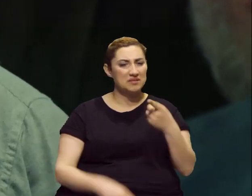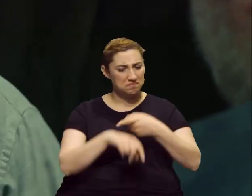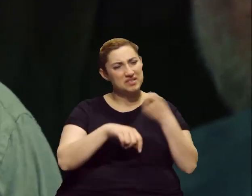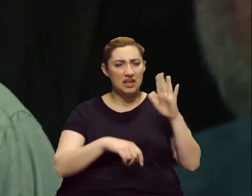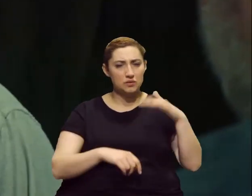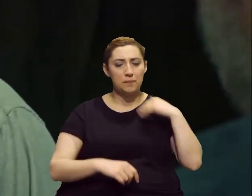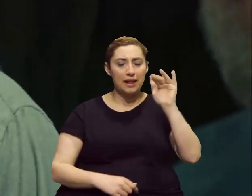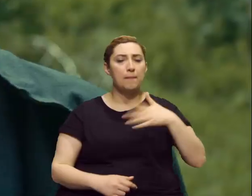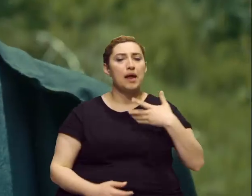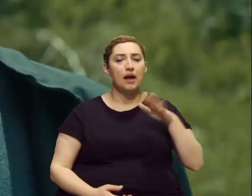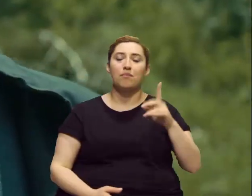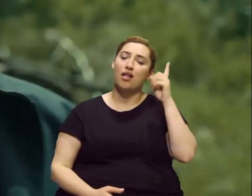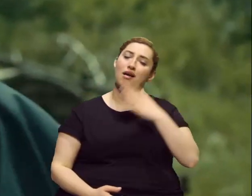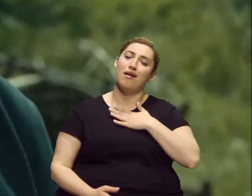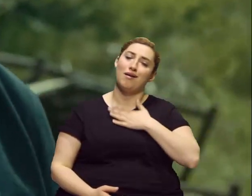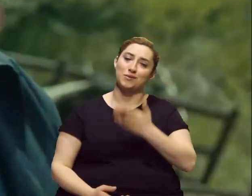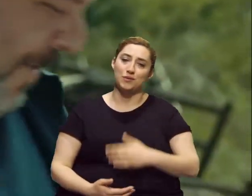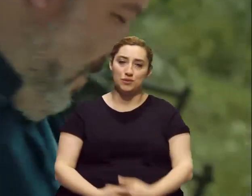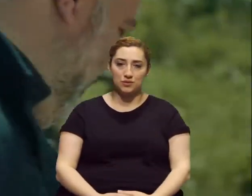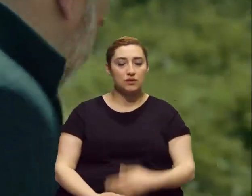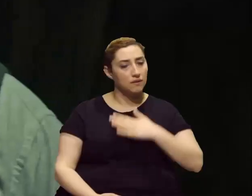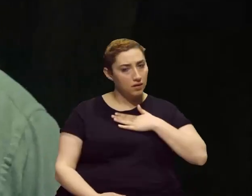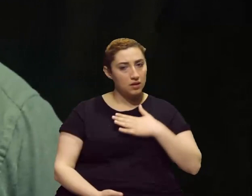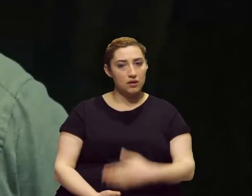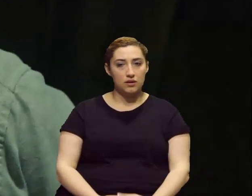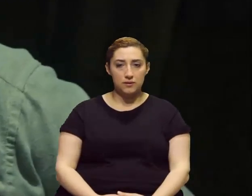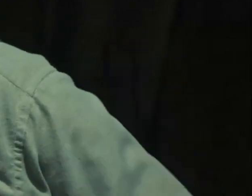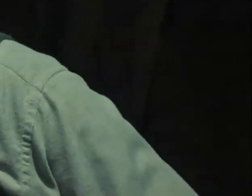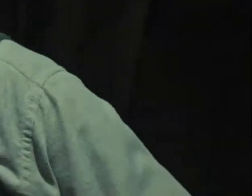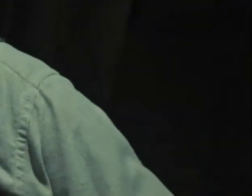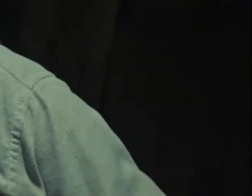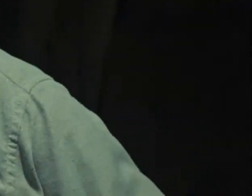Bir saate kadar gelirim, meraklanma sen. Allah razı olsun. Eyvallah.